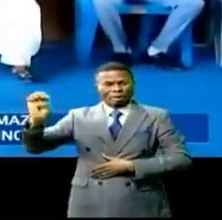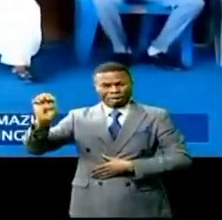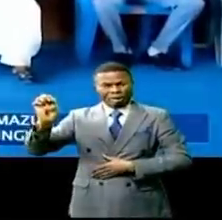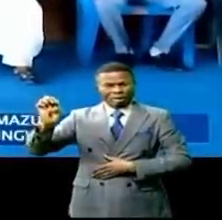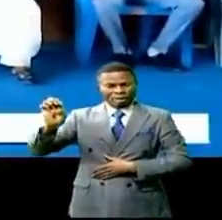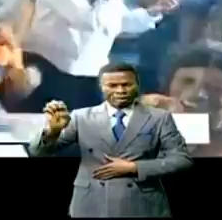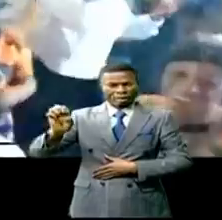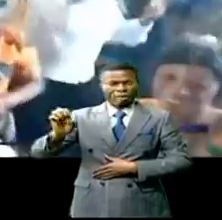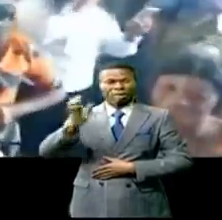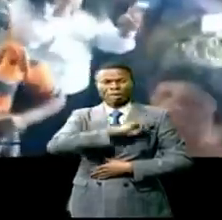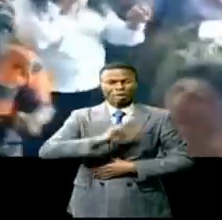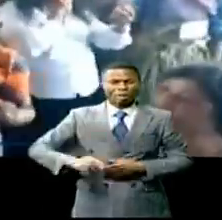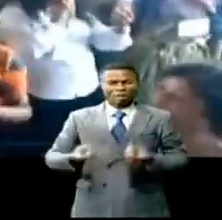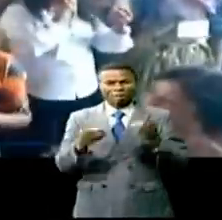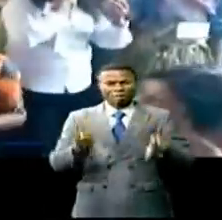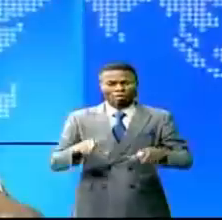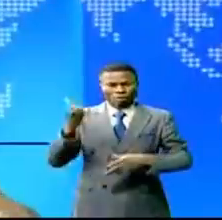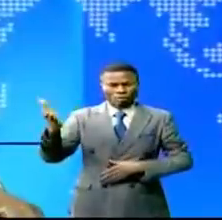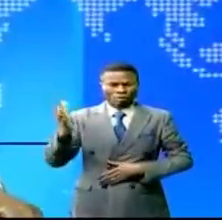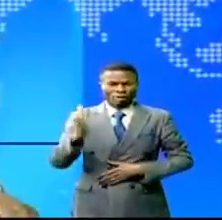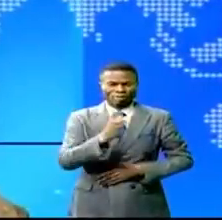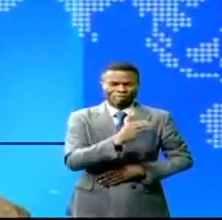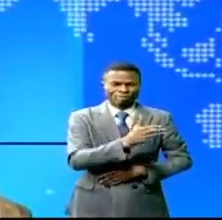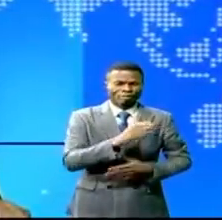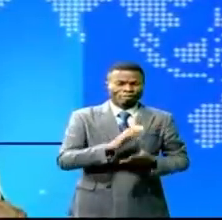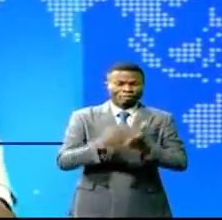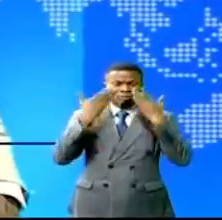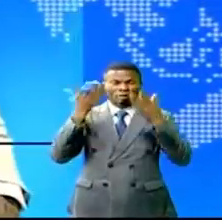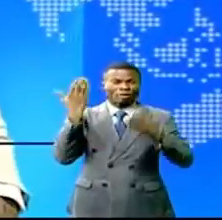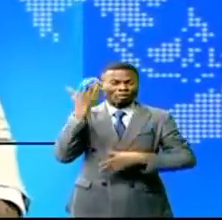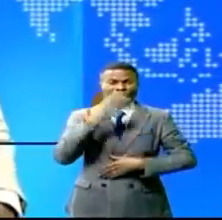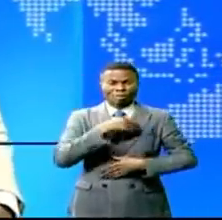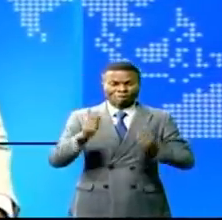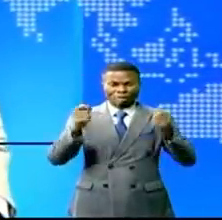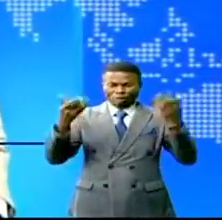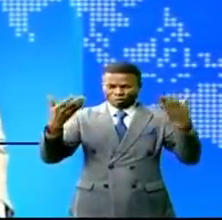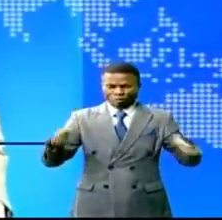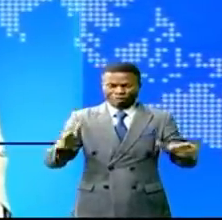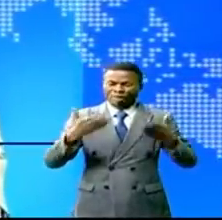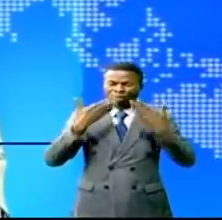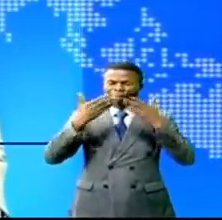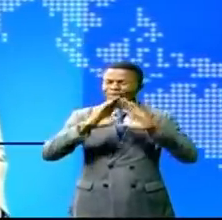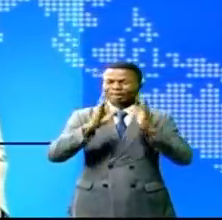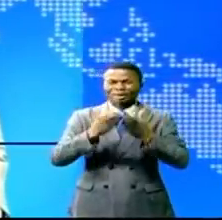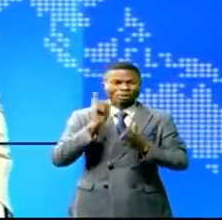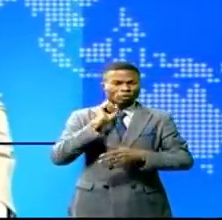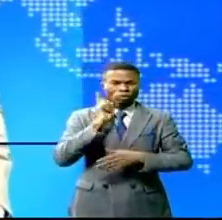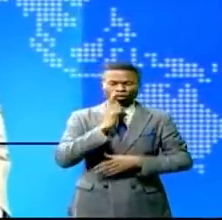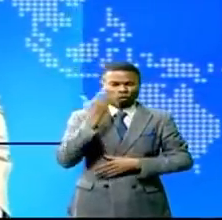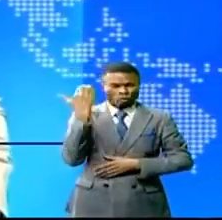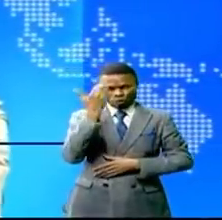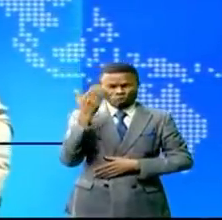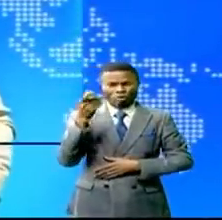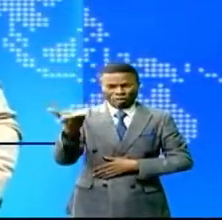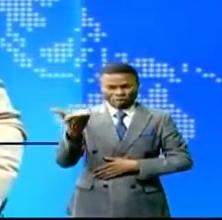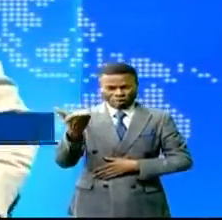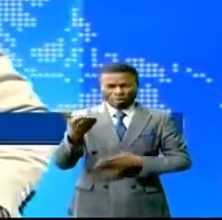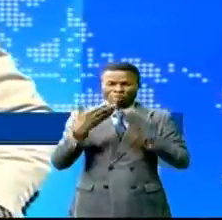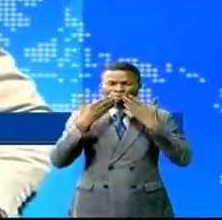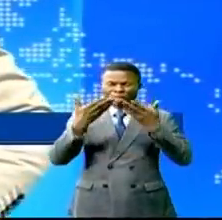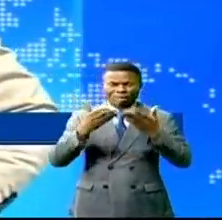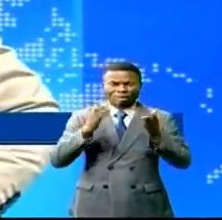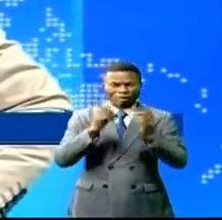démocratique du congo voilà mesdames et messieurs c'est par cette note informative aucun nouveau complètement ses journal